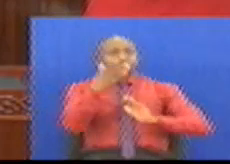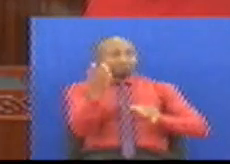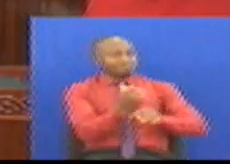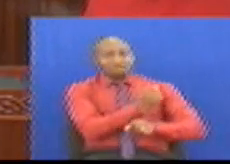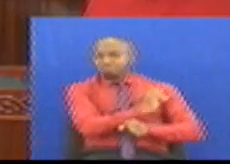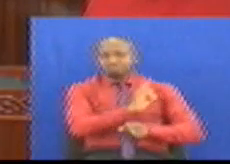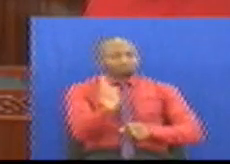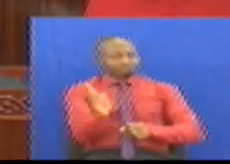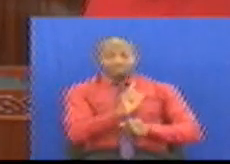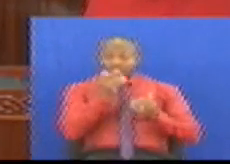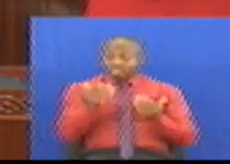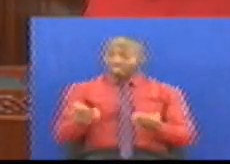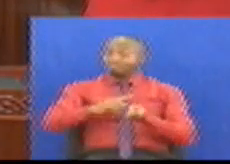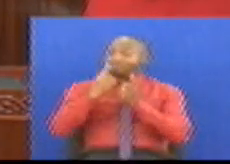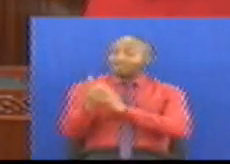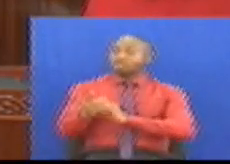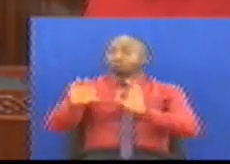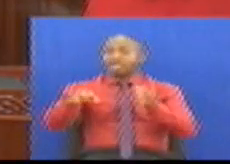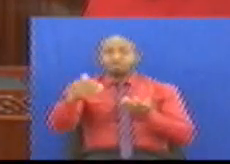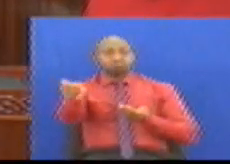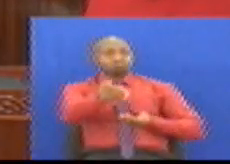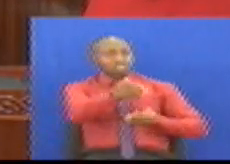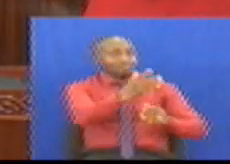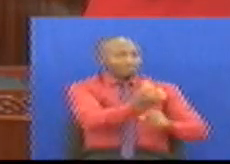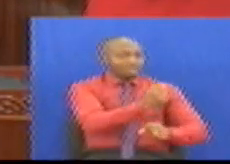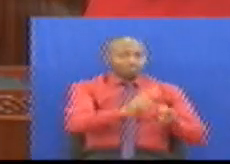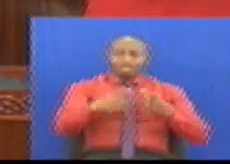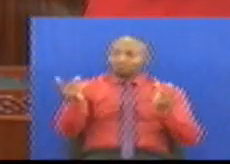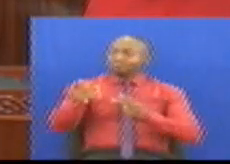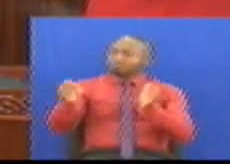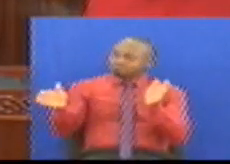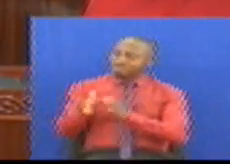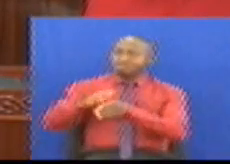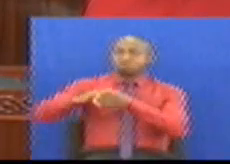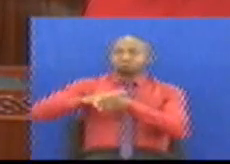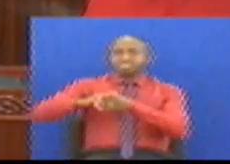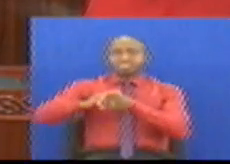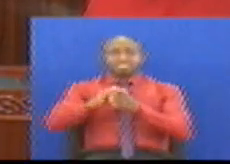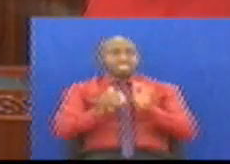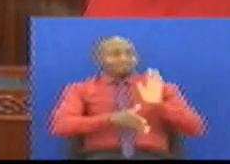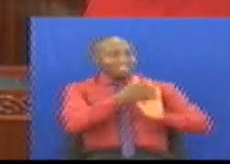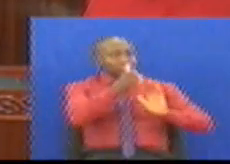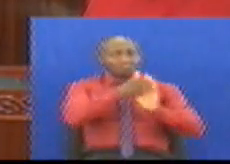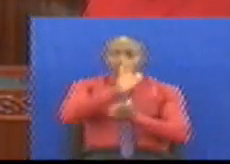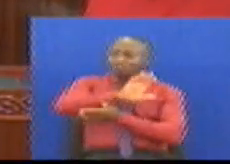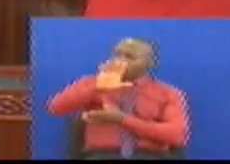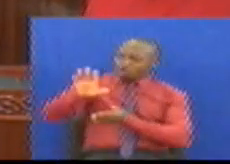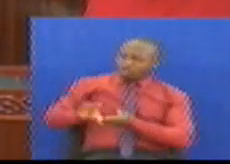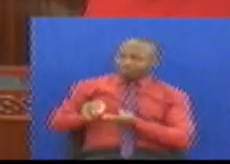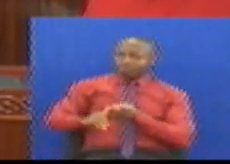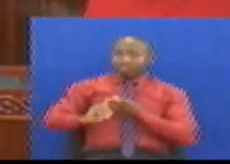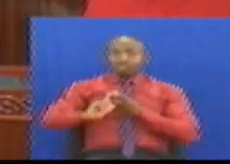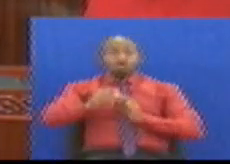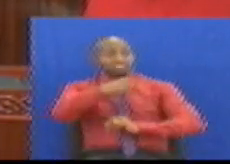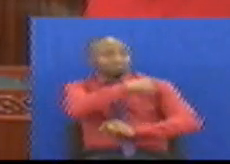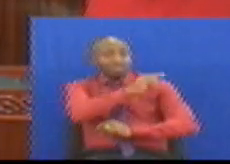mabadiliko ya namna ya kukusanya. Na mabadiliko haya pia yameonekana kwenye matumizi. Hata tungachua vyanzo vyote, si tusingeweza kujenga hospitali ya wilaya bilioni